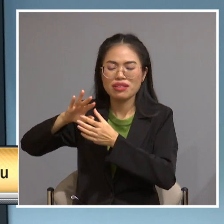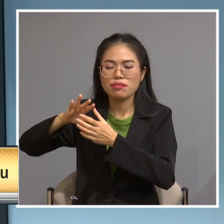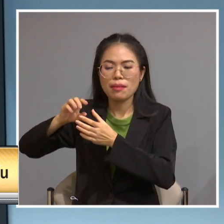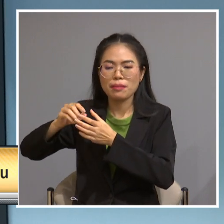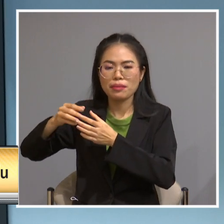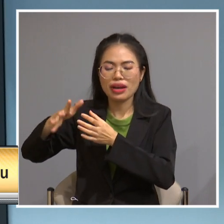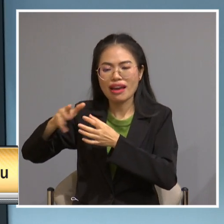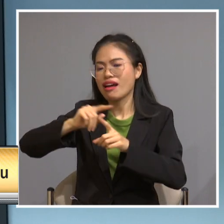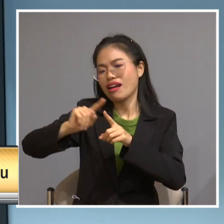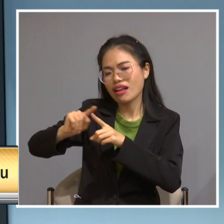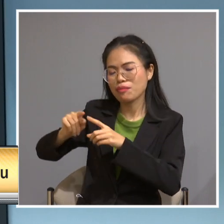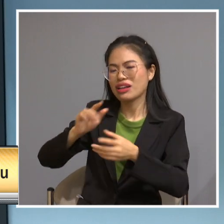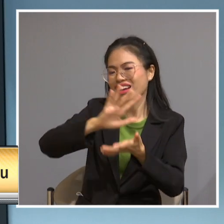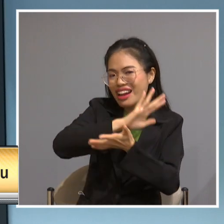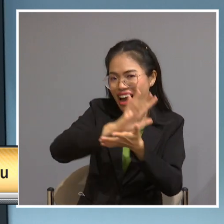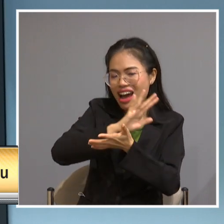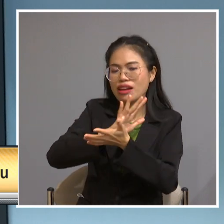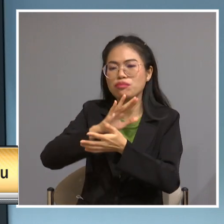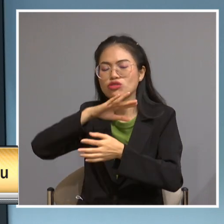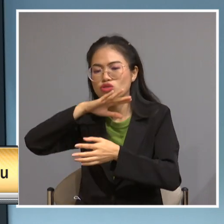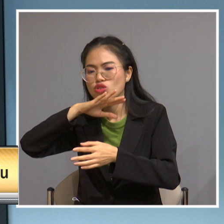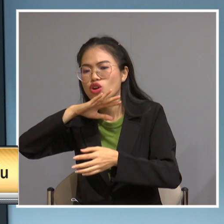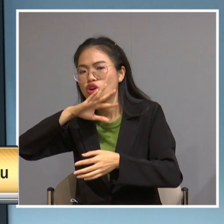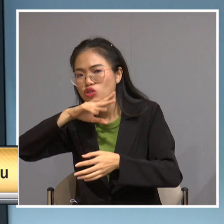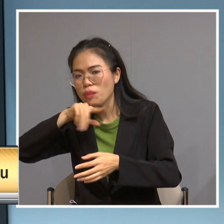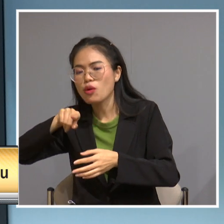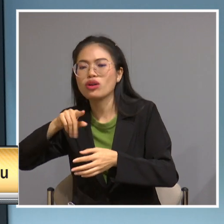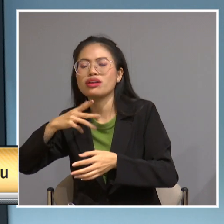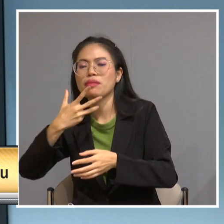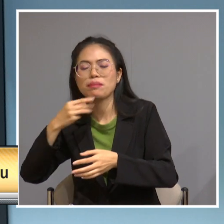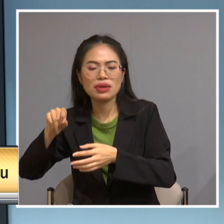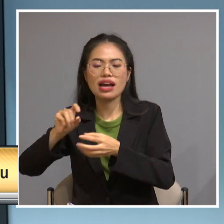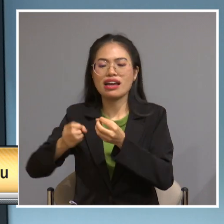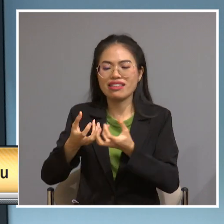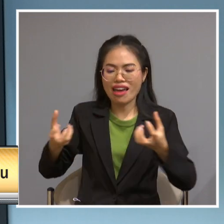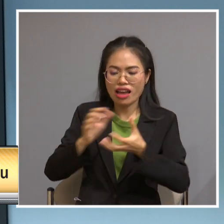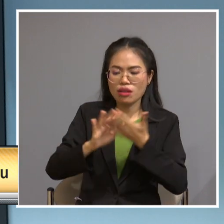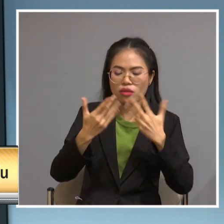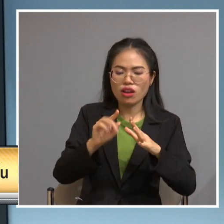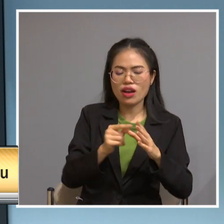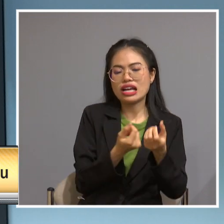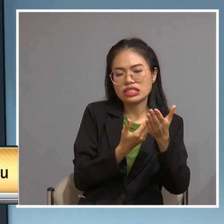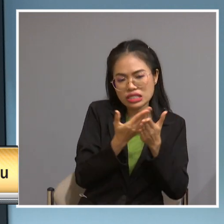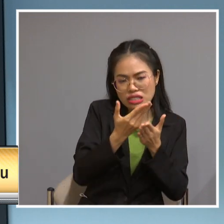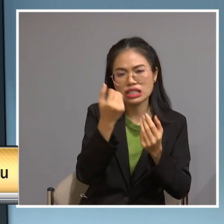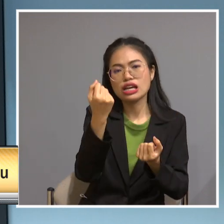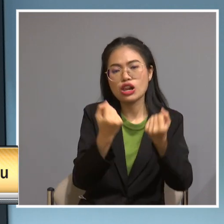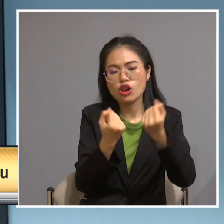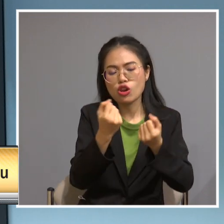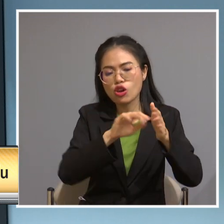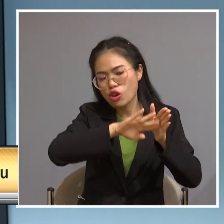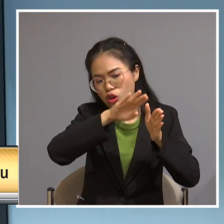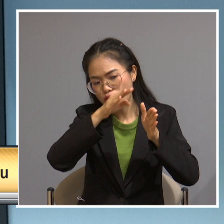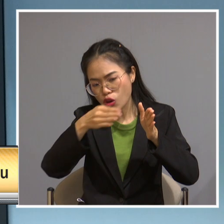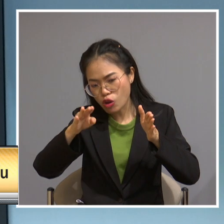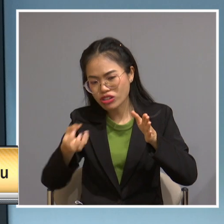ท้ถินที่รวยที่มีเงินว่ประมาณมากคงจะมีปัหาน้อยเขาอาจจะซ้อรถเพิ่มเขาอาจจะอย่ไรได้ท